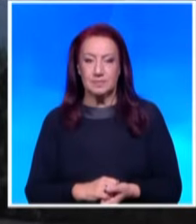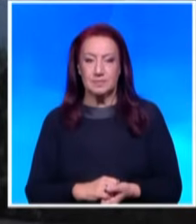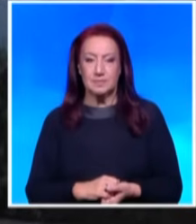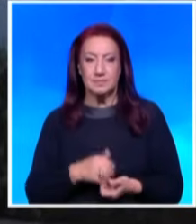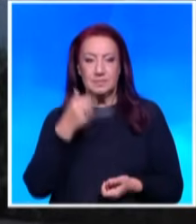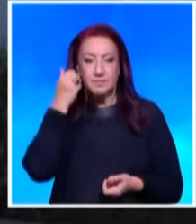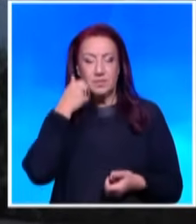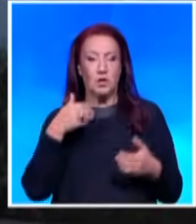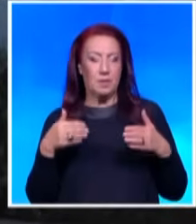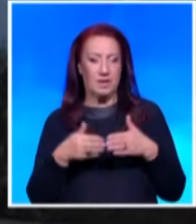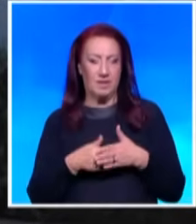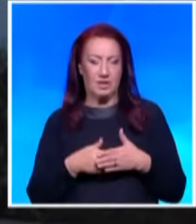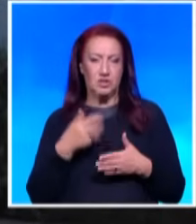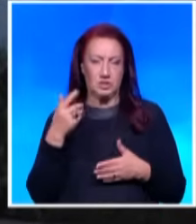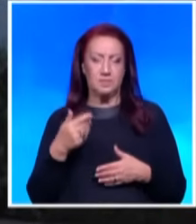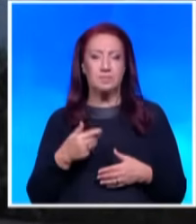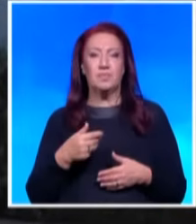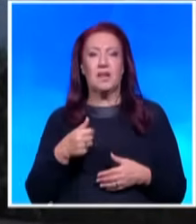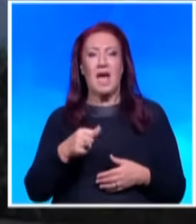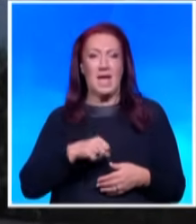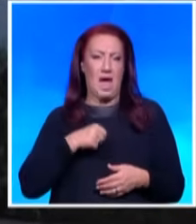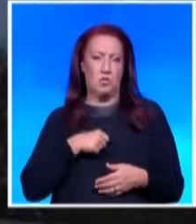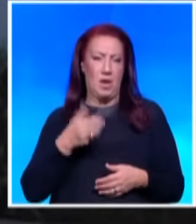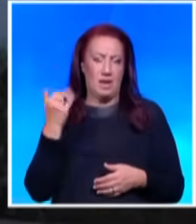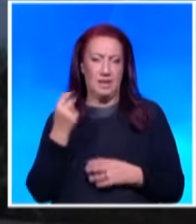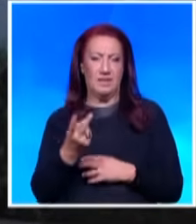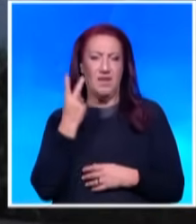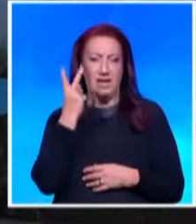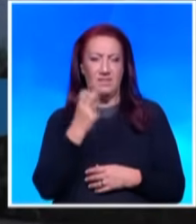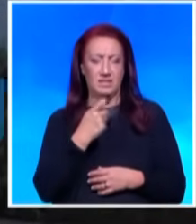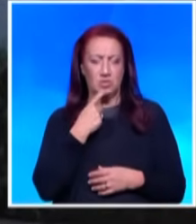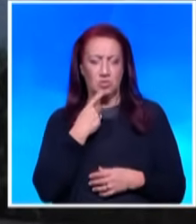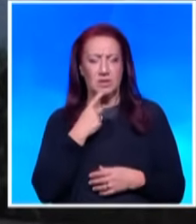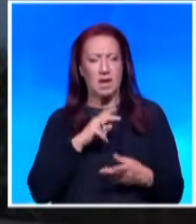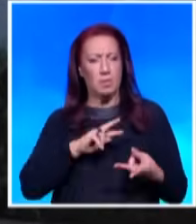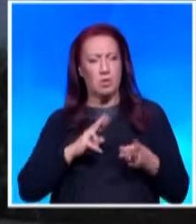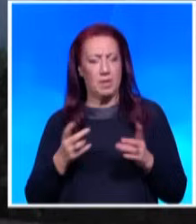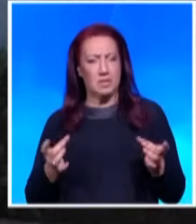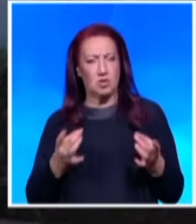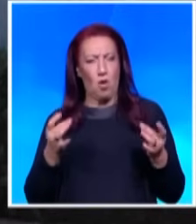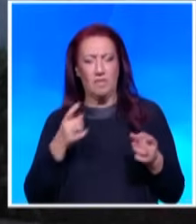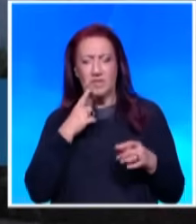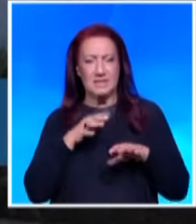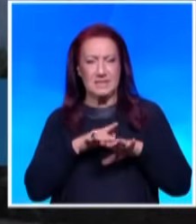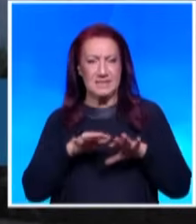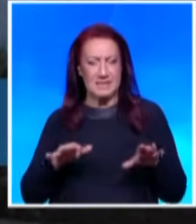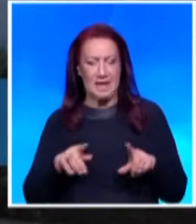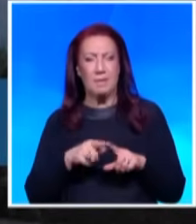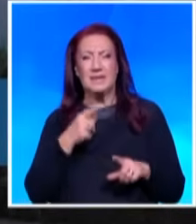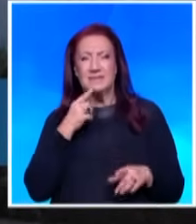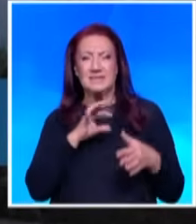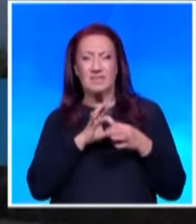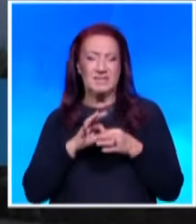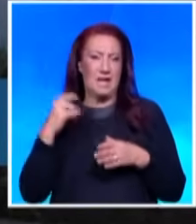Добър вечер. През януари 2020 година, след модернизация на системата за спешна помощ в Гърция, беше инсталирана системата